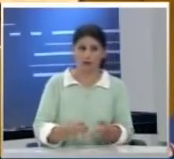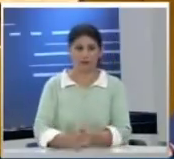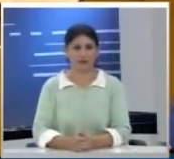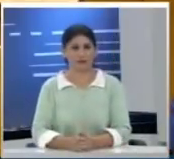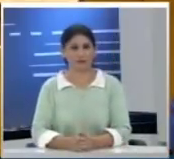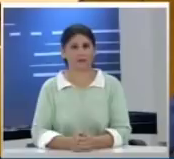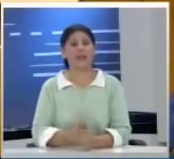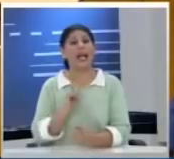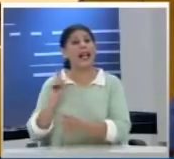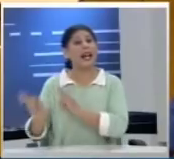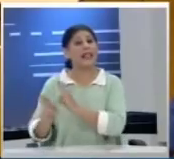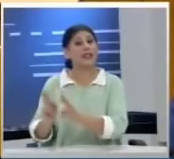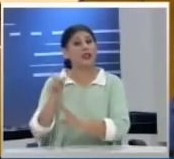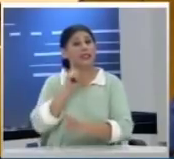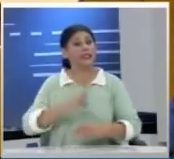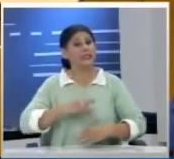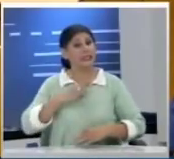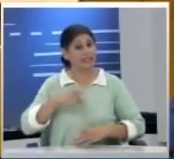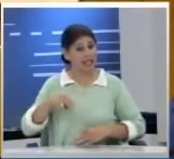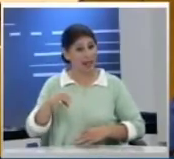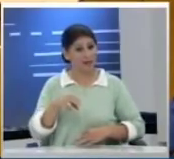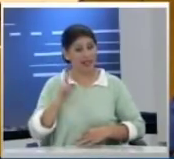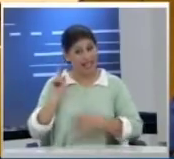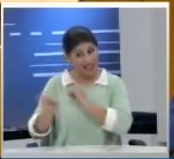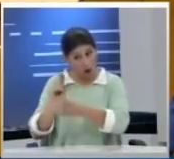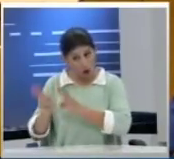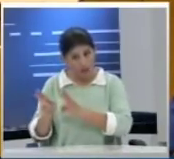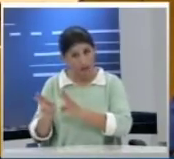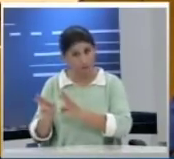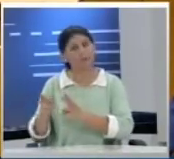Κατηγορείτε λοιπόν, κυρίες και κύριοι συνάδελφοι, κατηγορείτε, αυτό κάνετε,